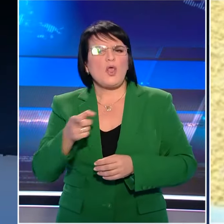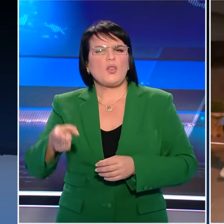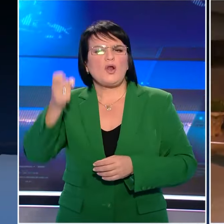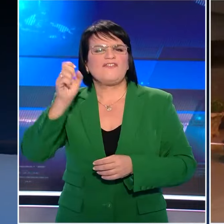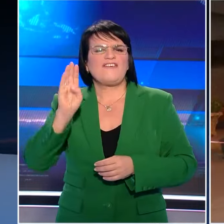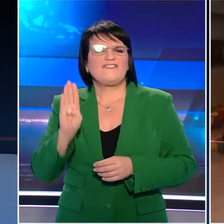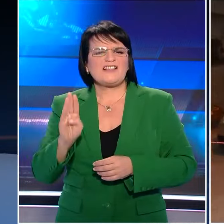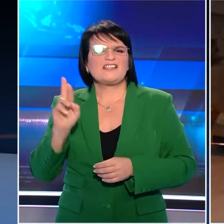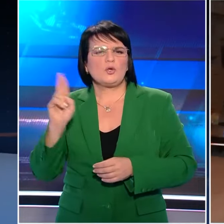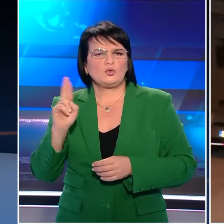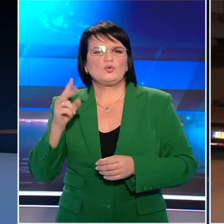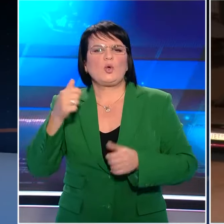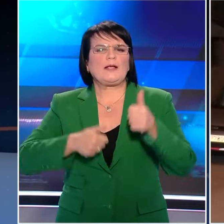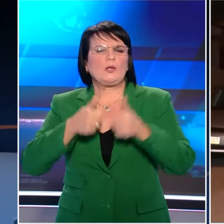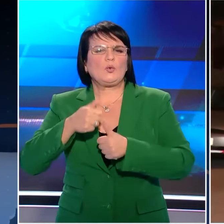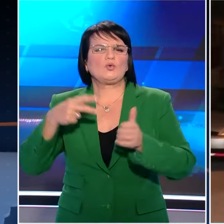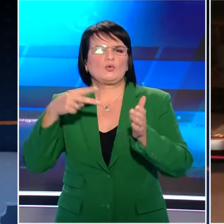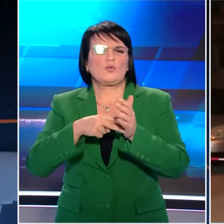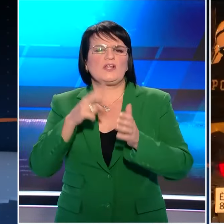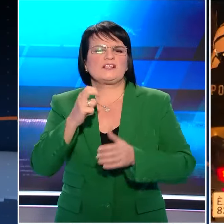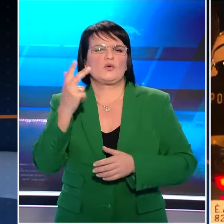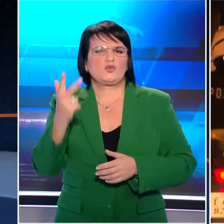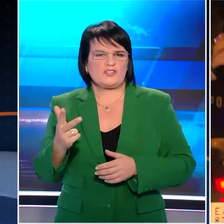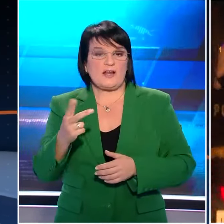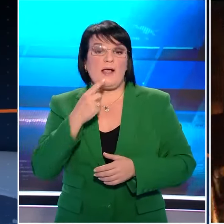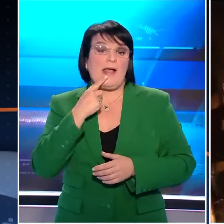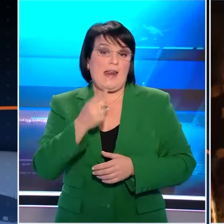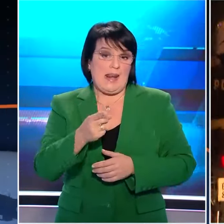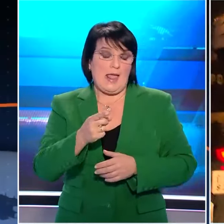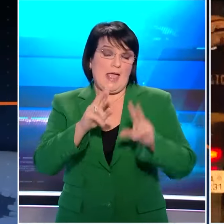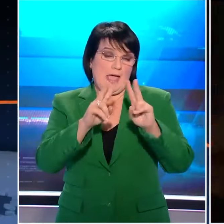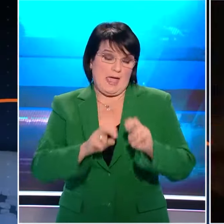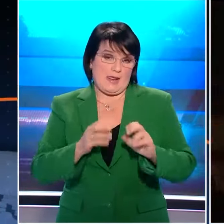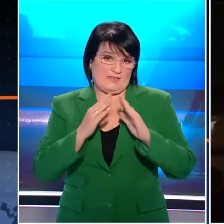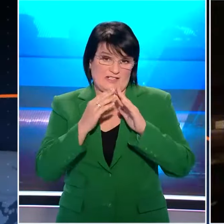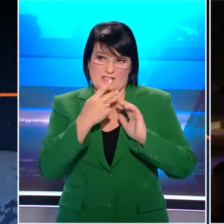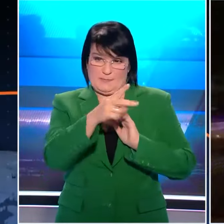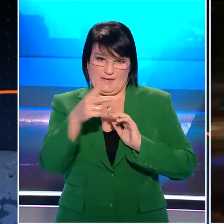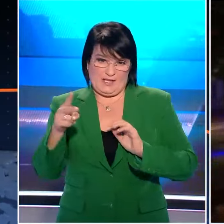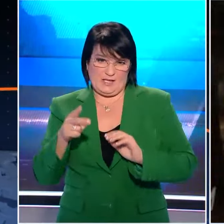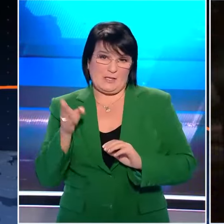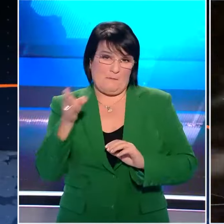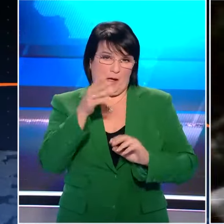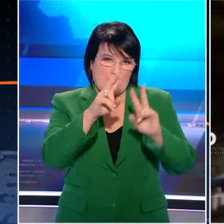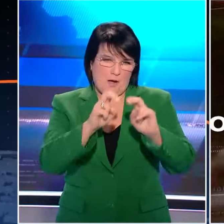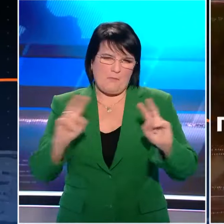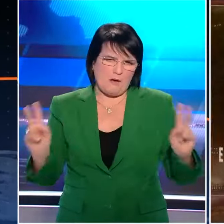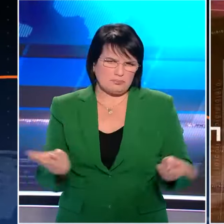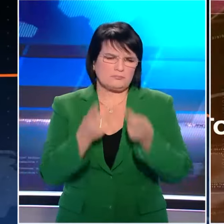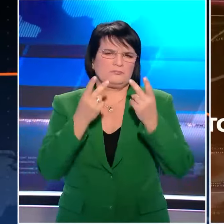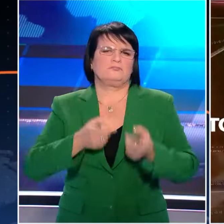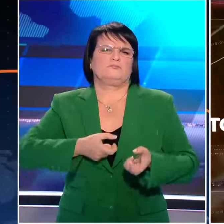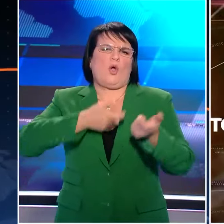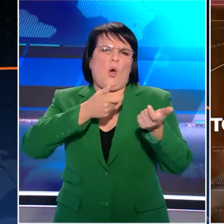του Βασίλη Ρουμπέτη τον Ιούνιο του 2023. Μάλιστα, σε κατοικών έρευνα στα σπίτια τους βρέθηκε βαρύς οπλισμός.